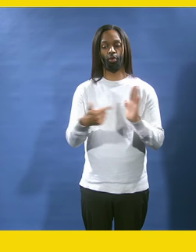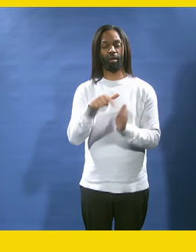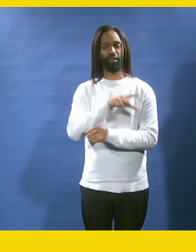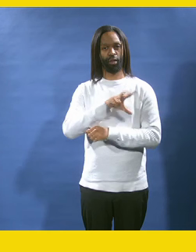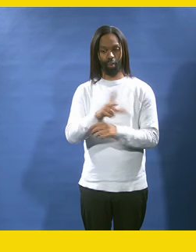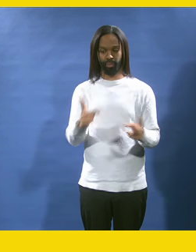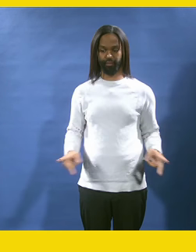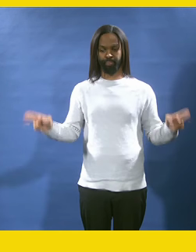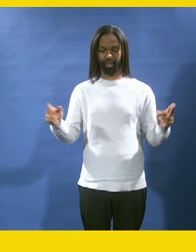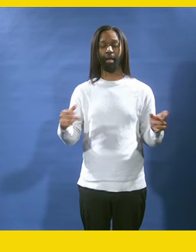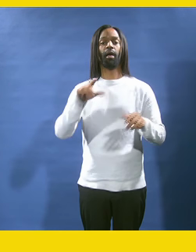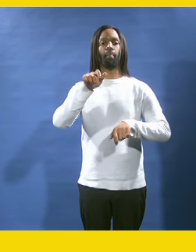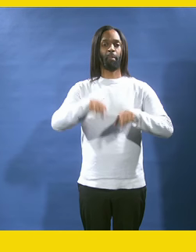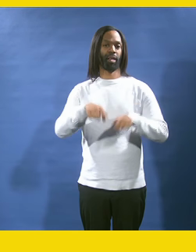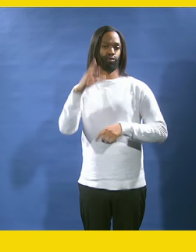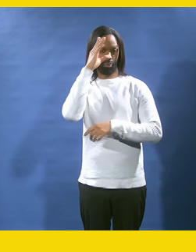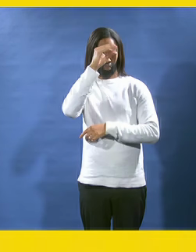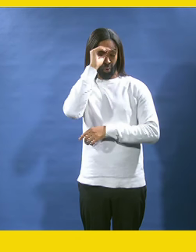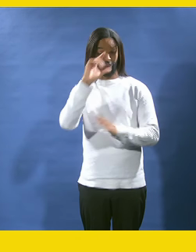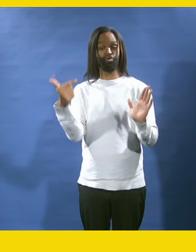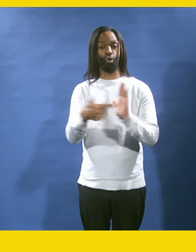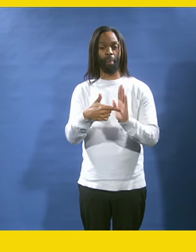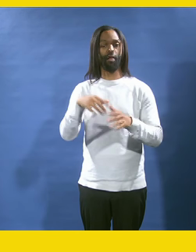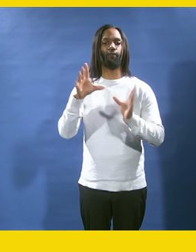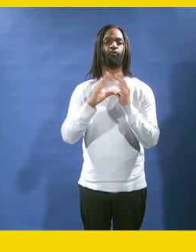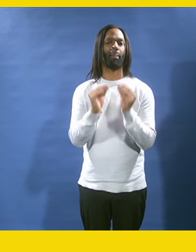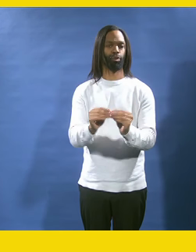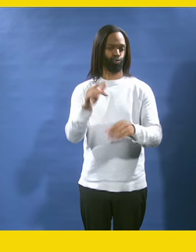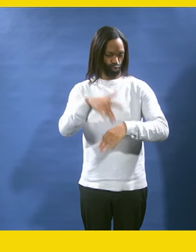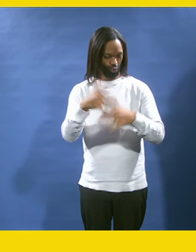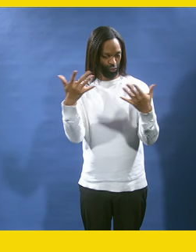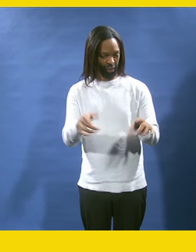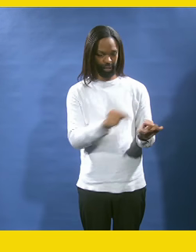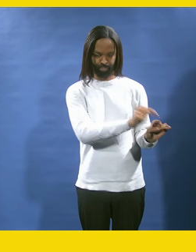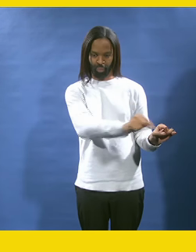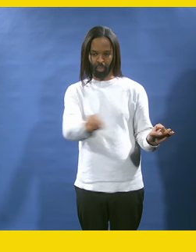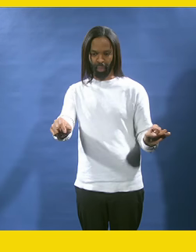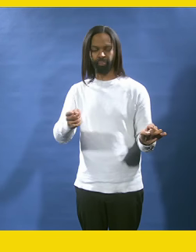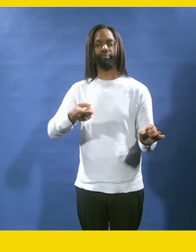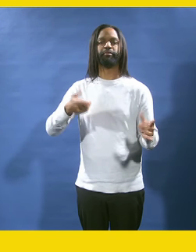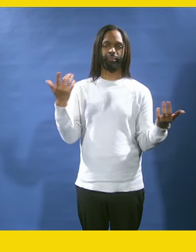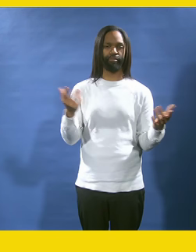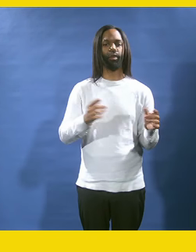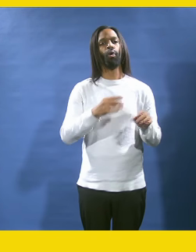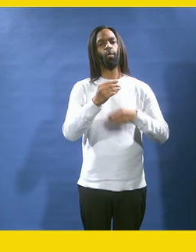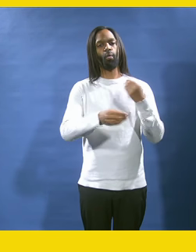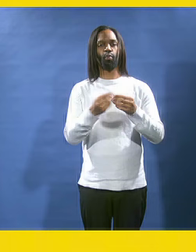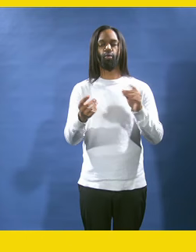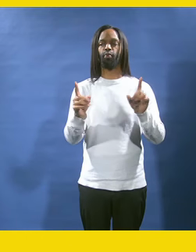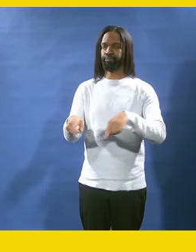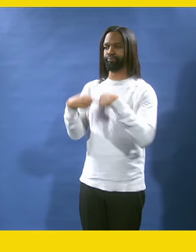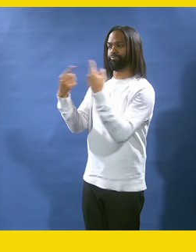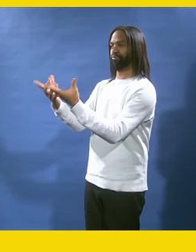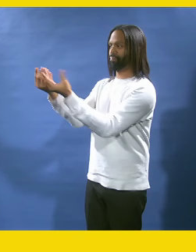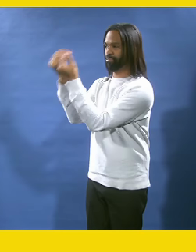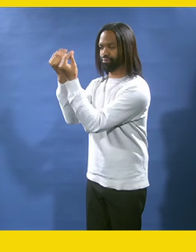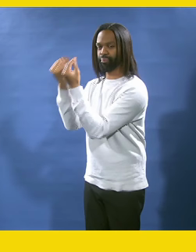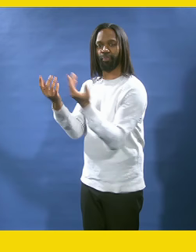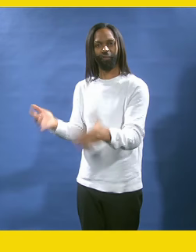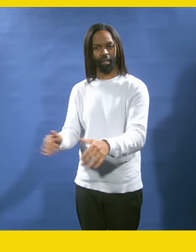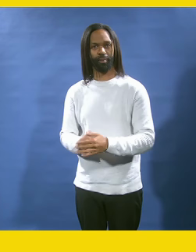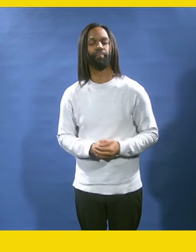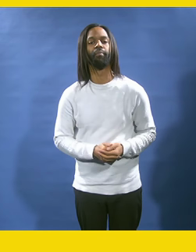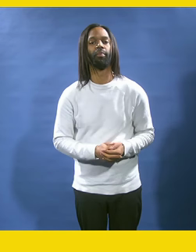ainsi des formations, ou en tout cas nous aller dans les écoles pour des formations. En formant également,